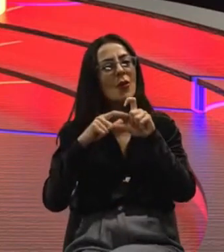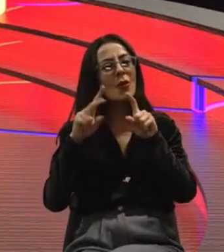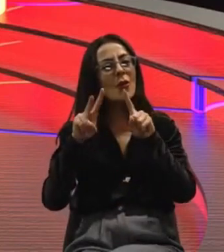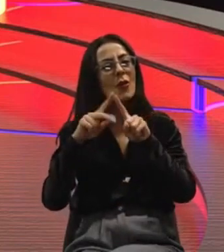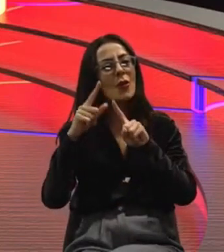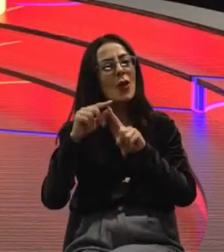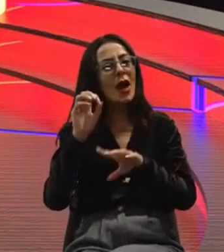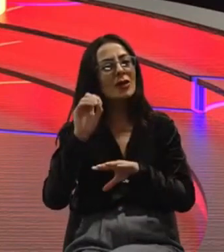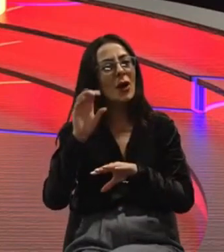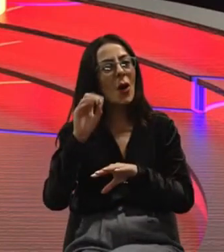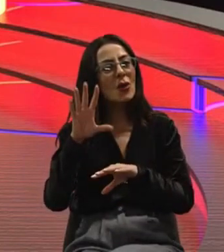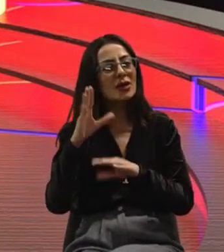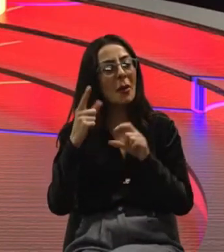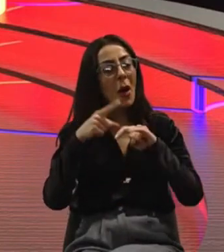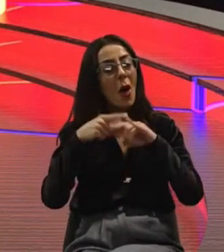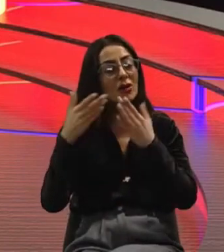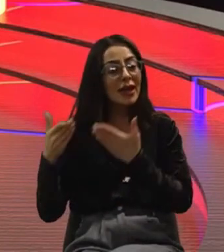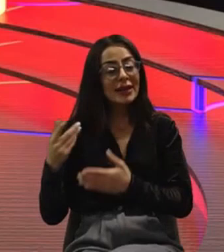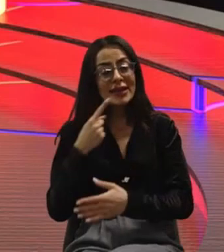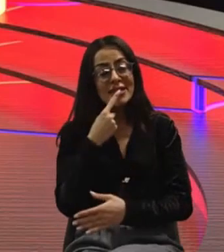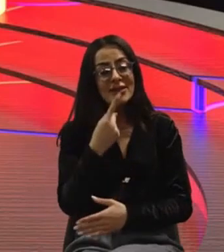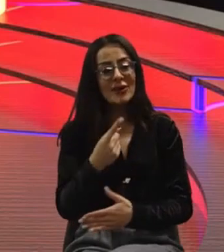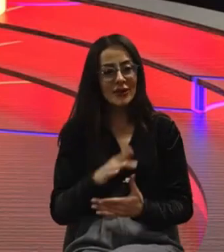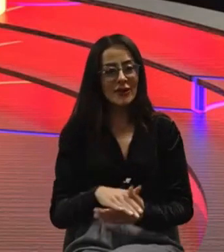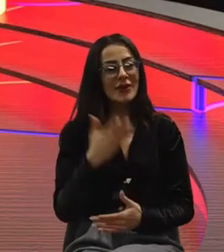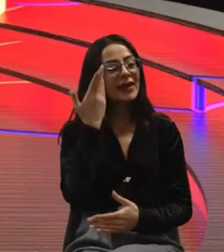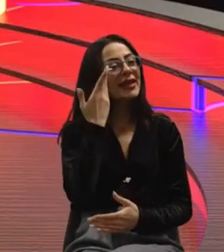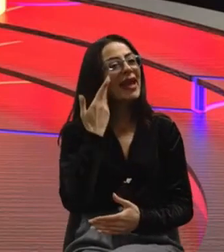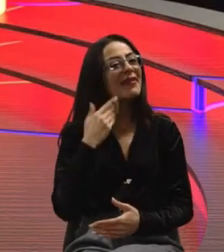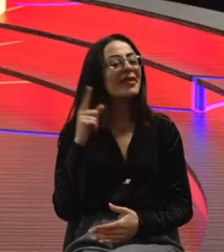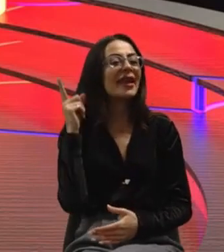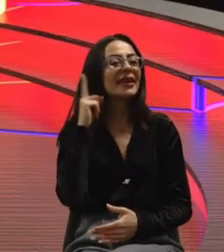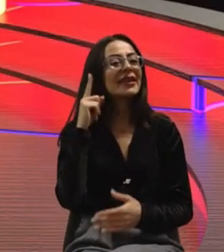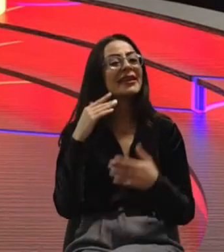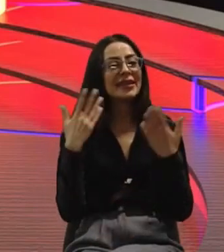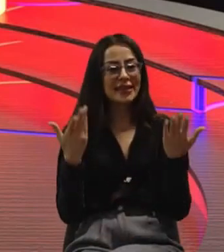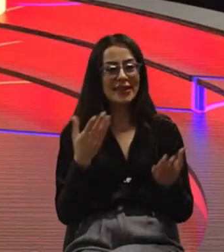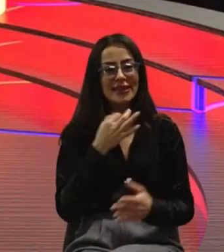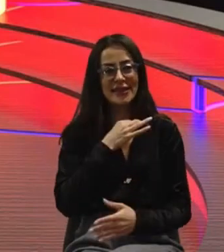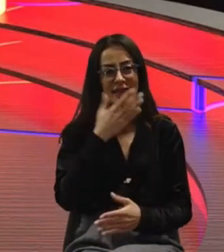hocam İyi ki geldiniz keyifle sizi dinleyeceğiz Teşekkür ederim arkadaşlar